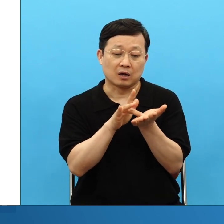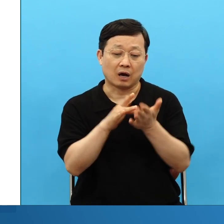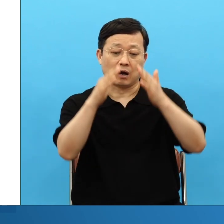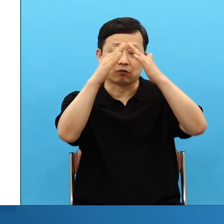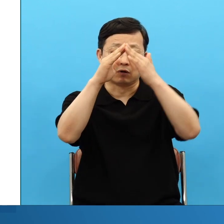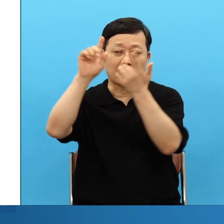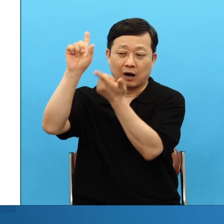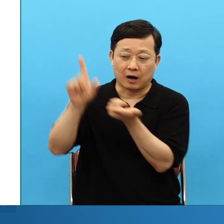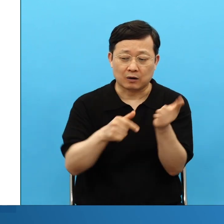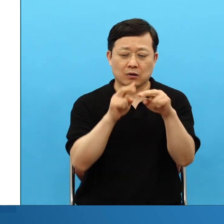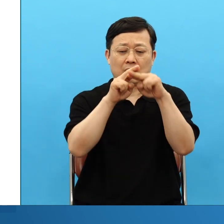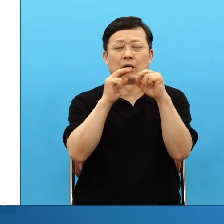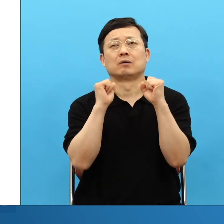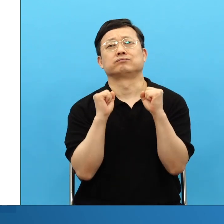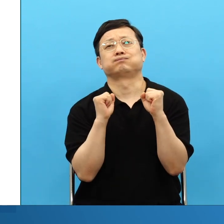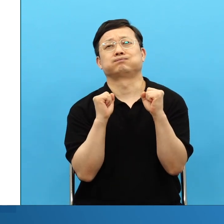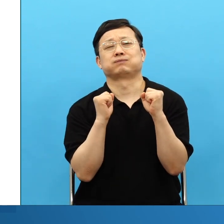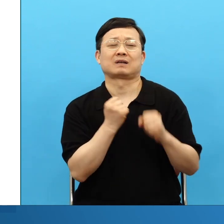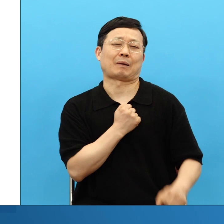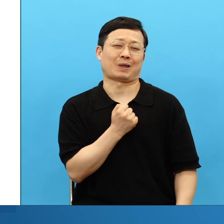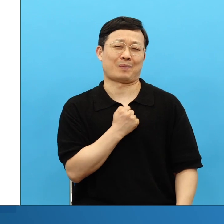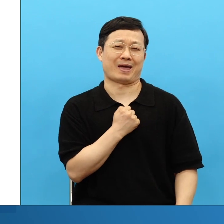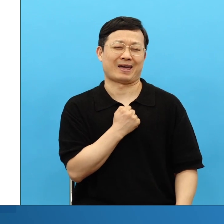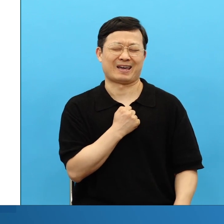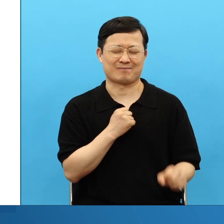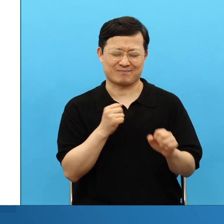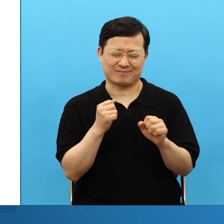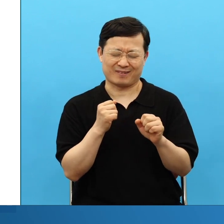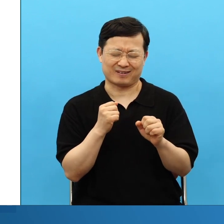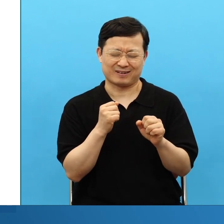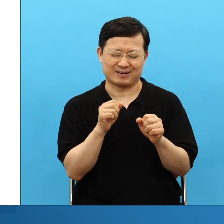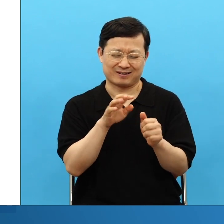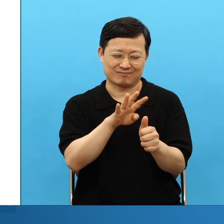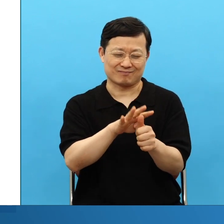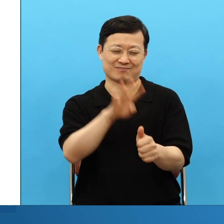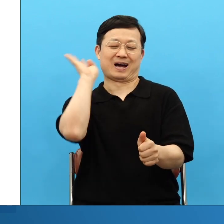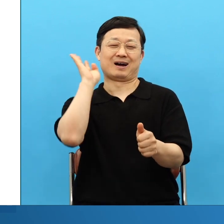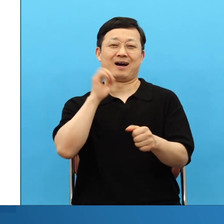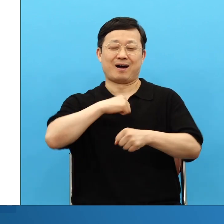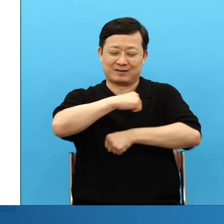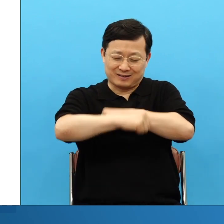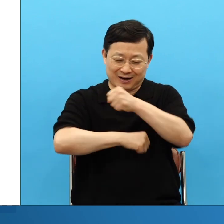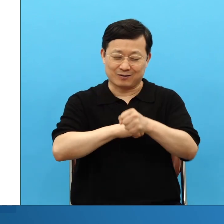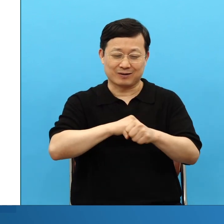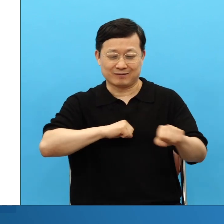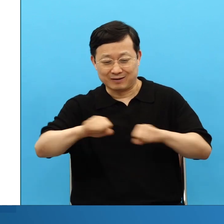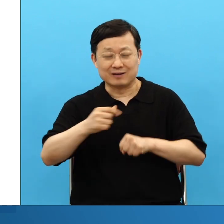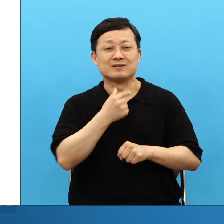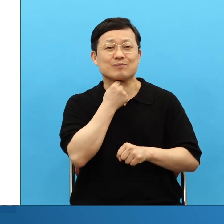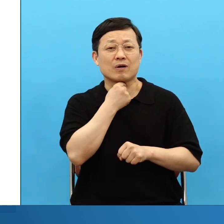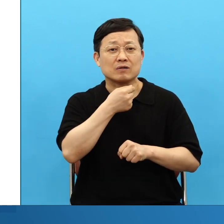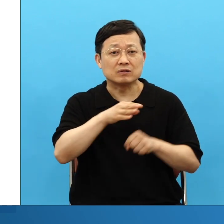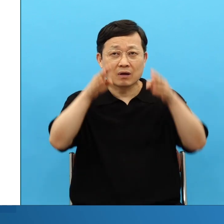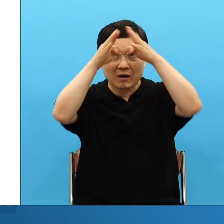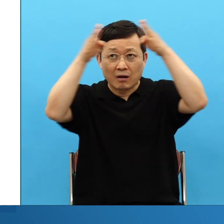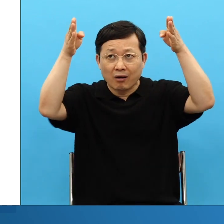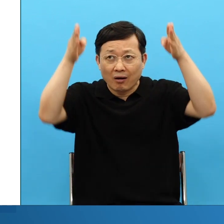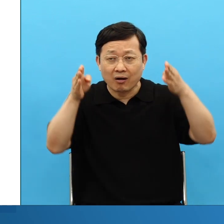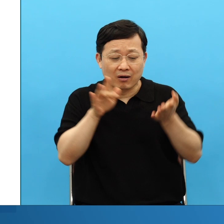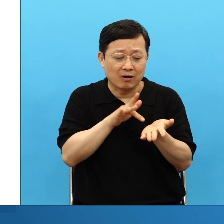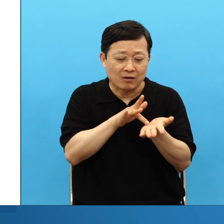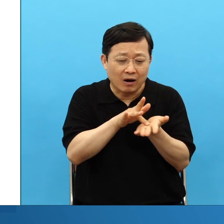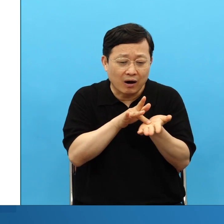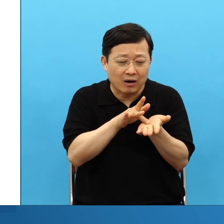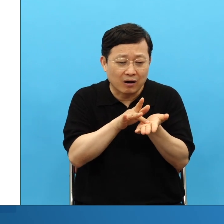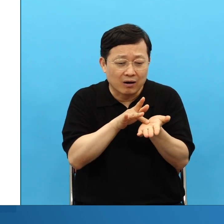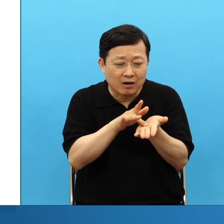자유롭게 헐헐 날아서 정말 멀리 가고 싶은데 공간에 계속 이렇게 갇혀 있는 게